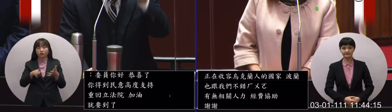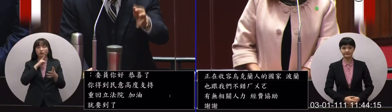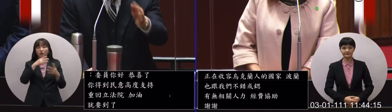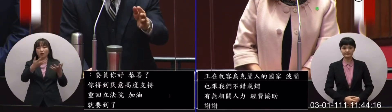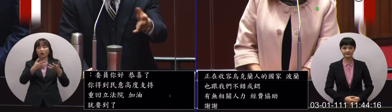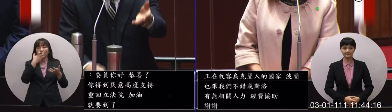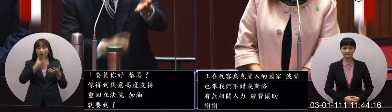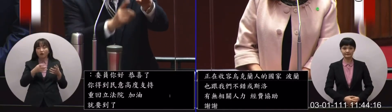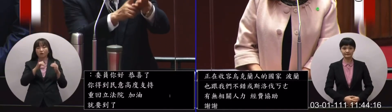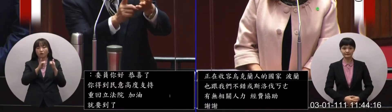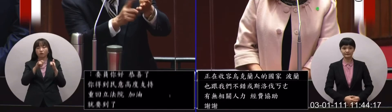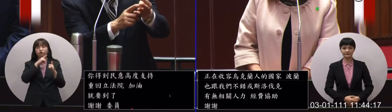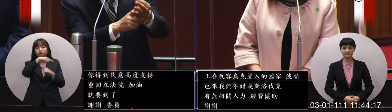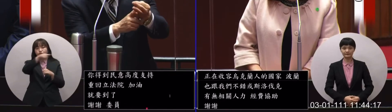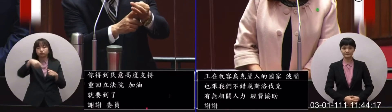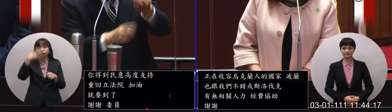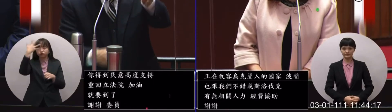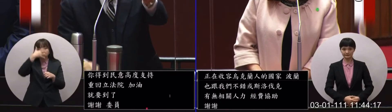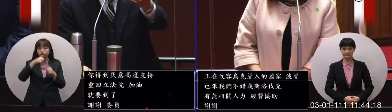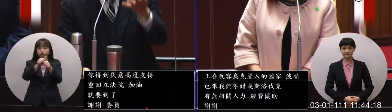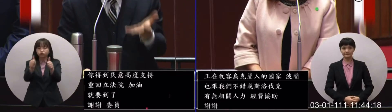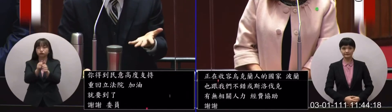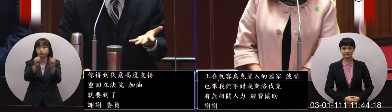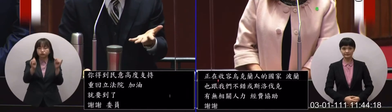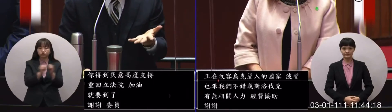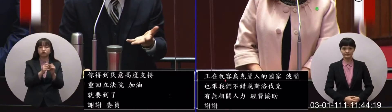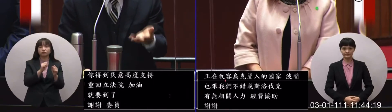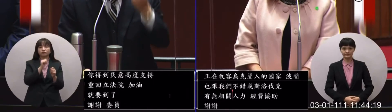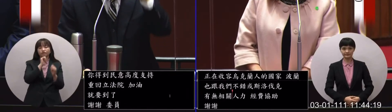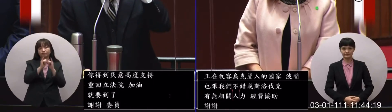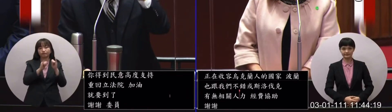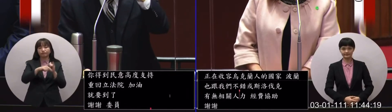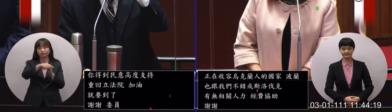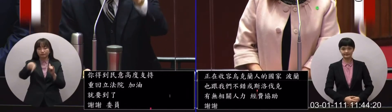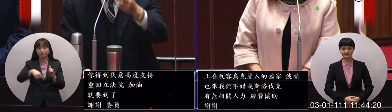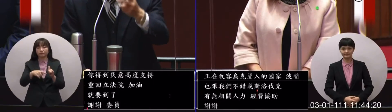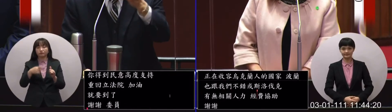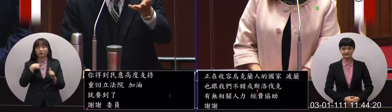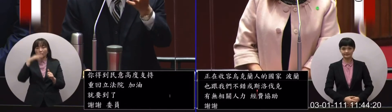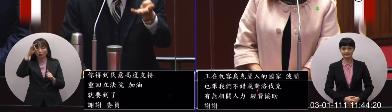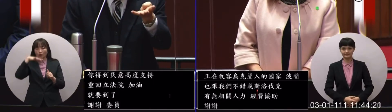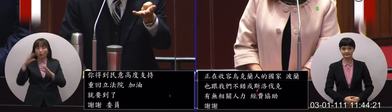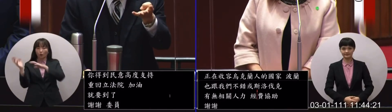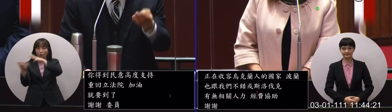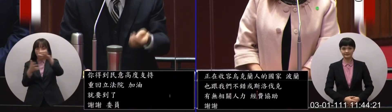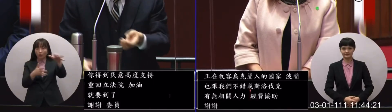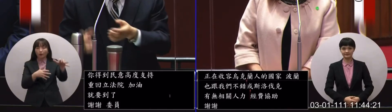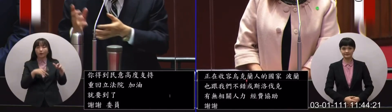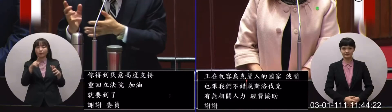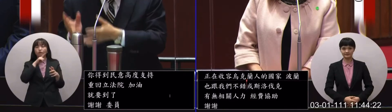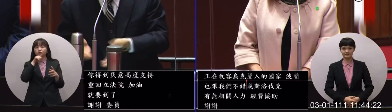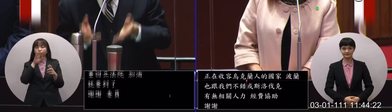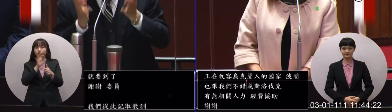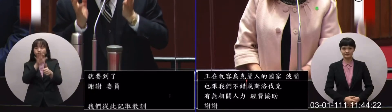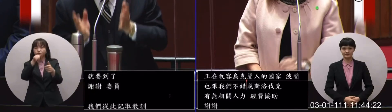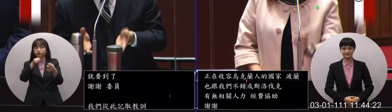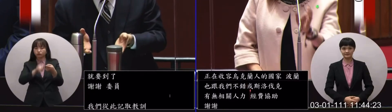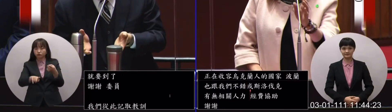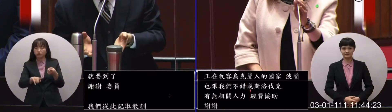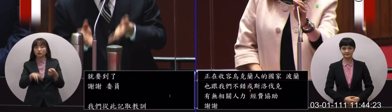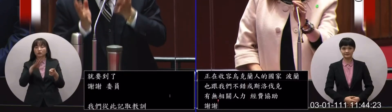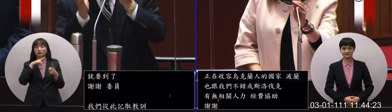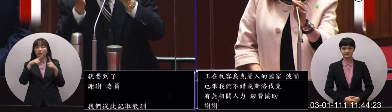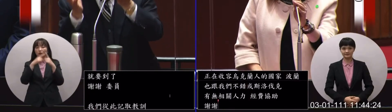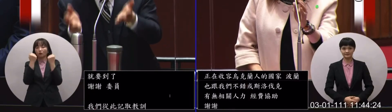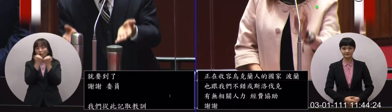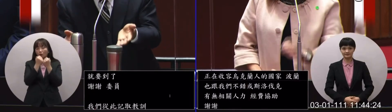害的最严重都是老弱妇孺，都是平民百姓。我们看到全世界谴责，那我们除了人